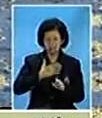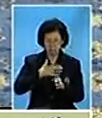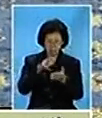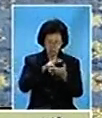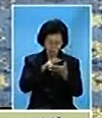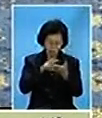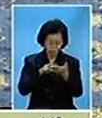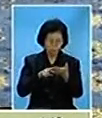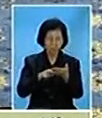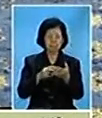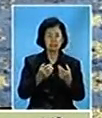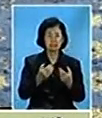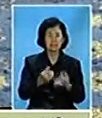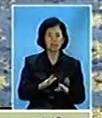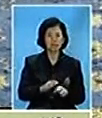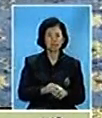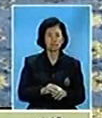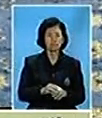านใน